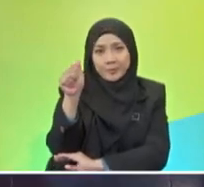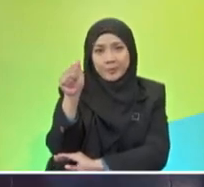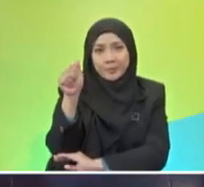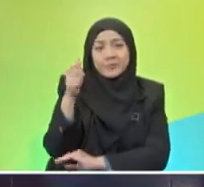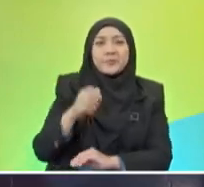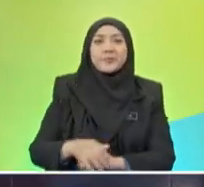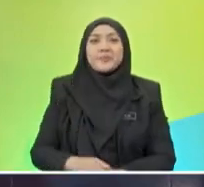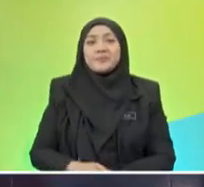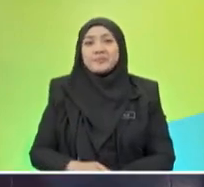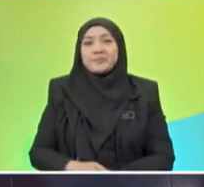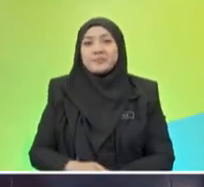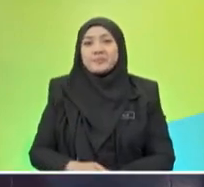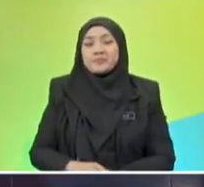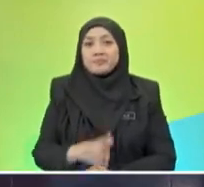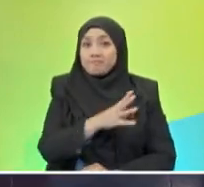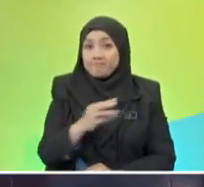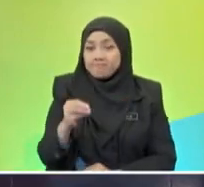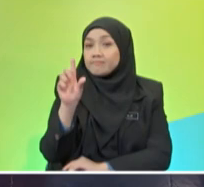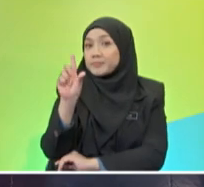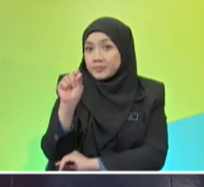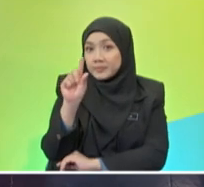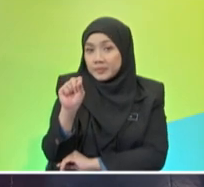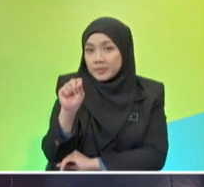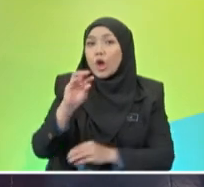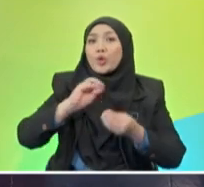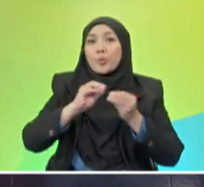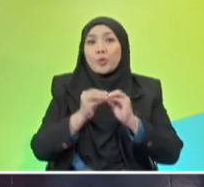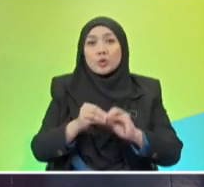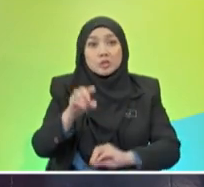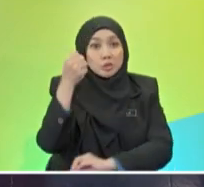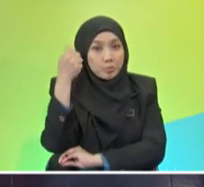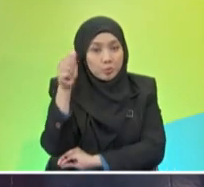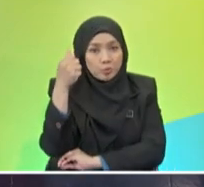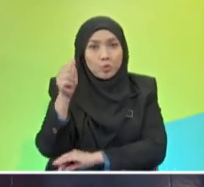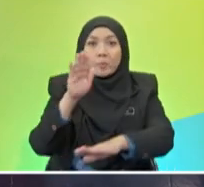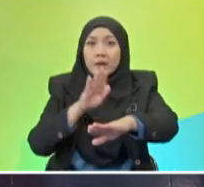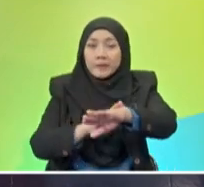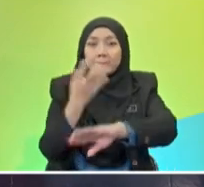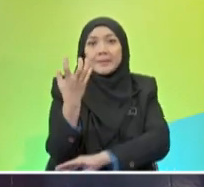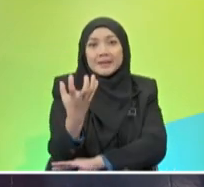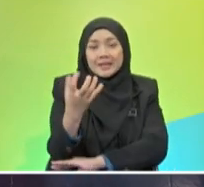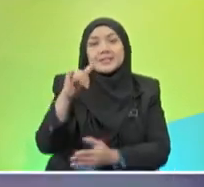sepuluh. Okey. Ha, kita tampalkan sepuluh di balang tersebut.